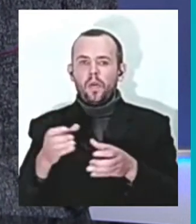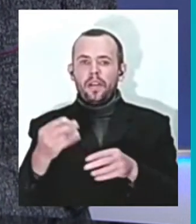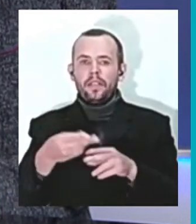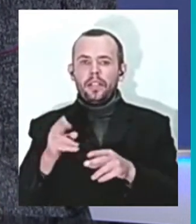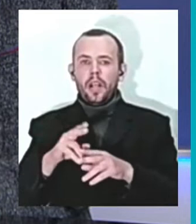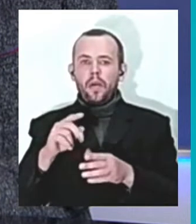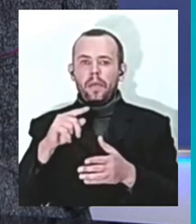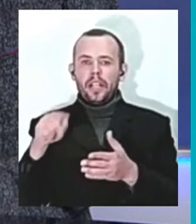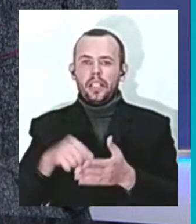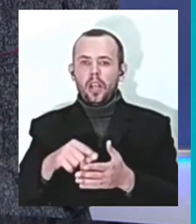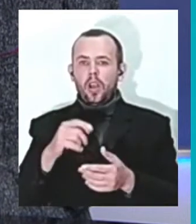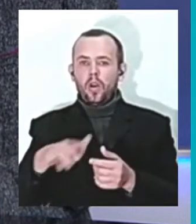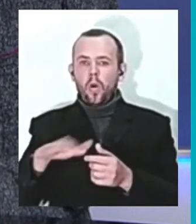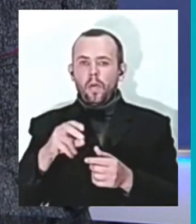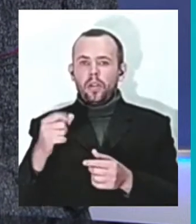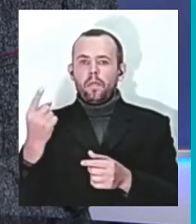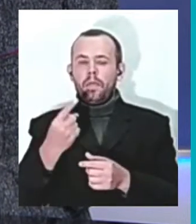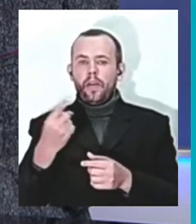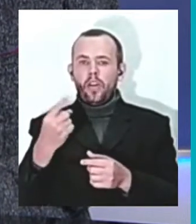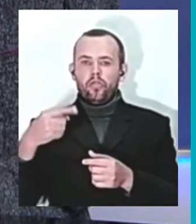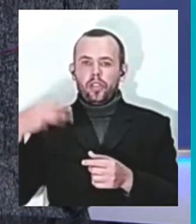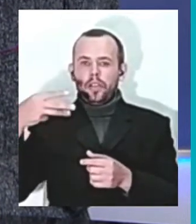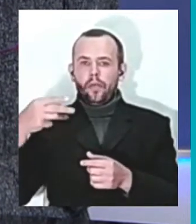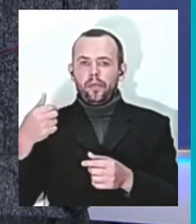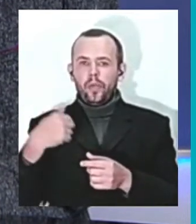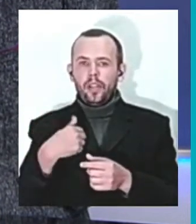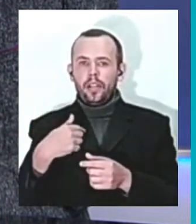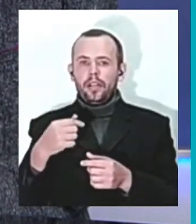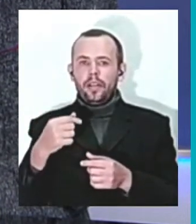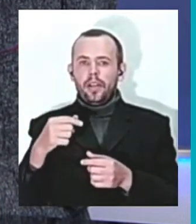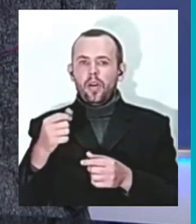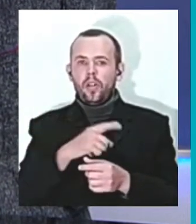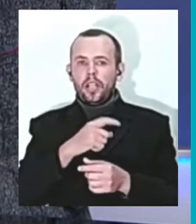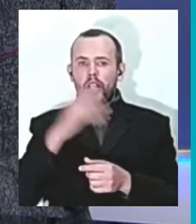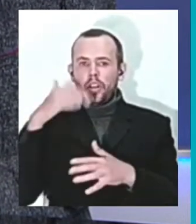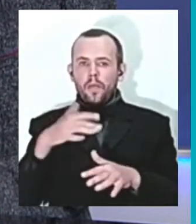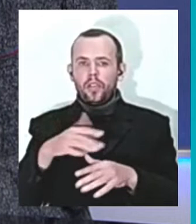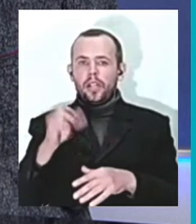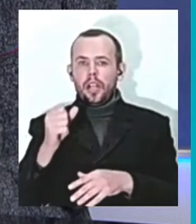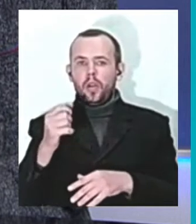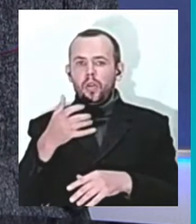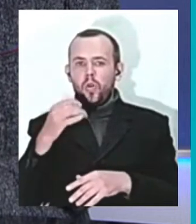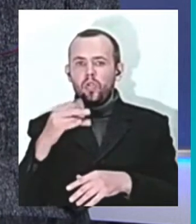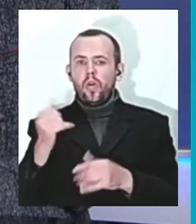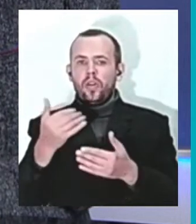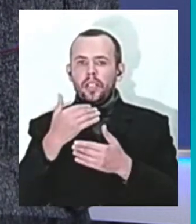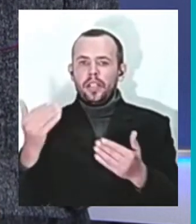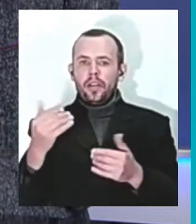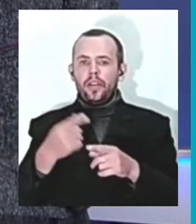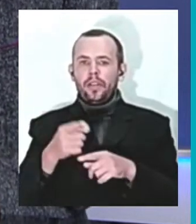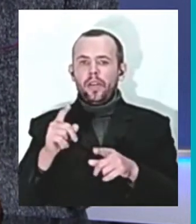громади. Першу трійку у нас складає Одеська, Чорноморська та Южницька. І останні – це Теплодарська, Подільська,